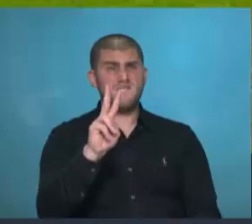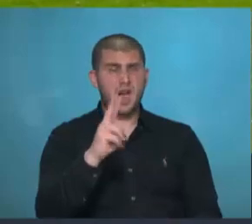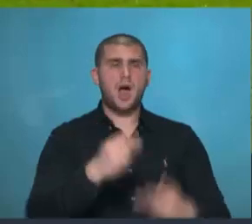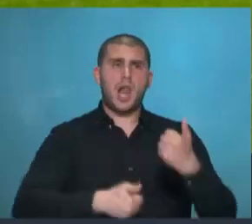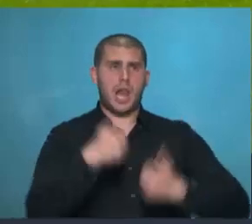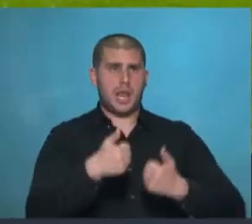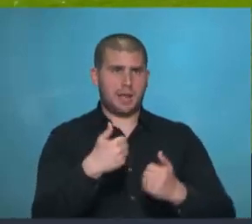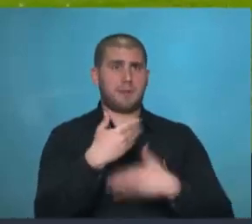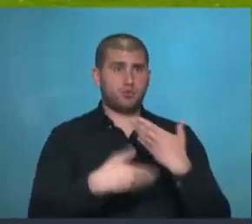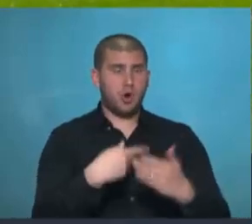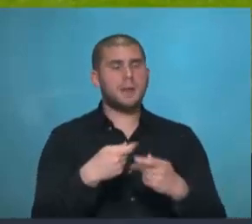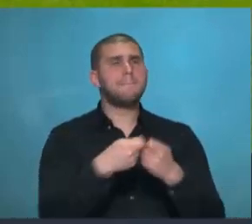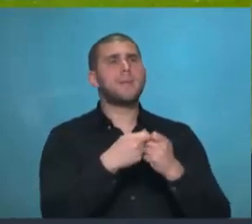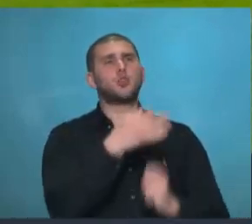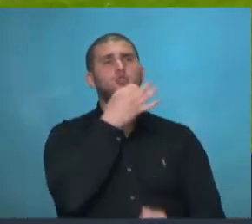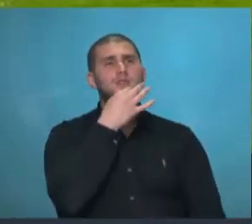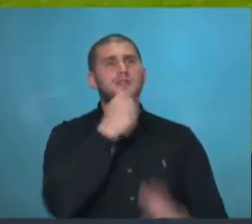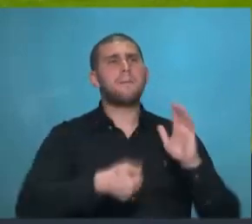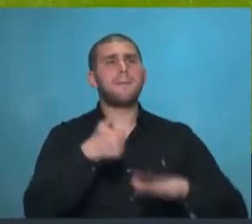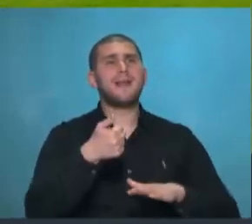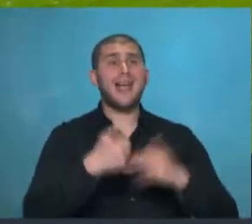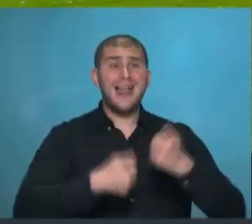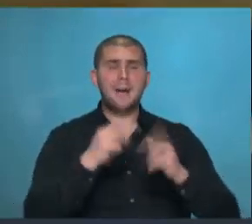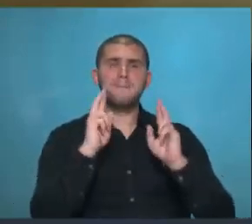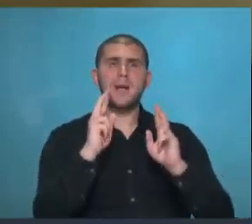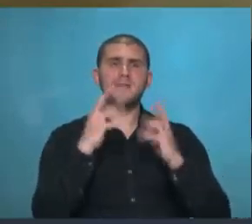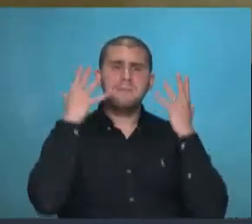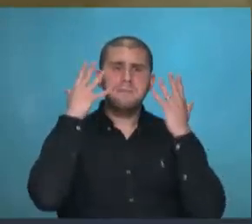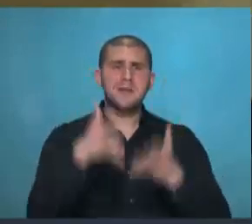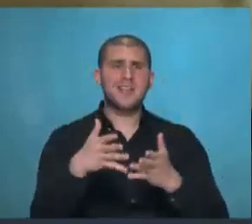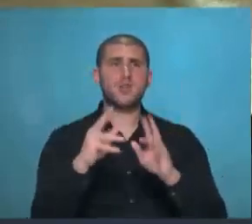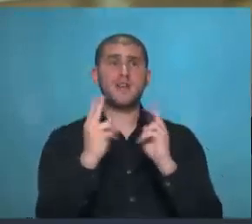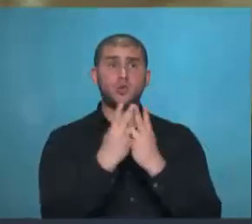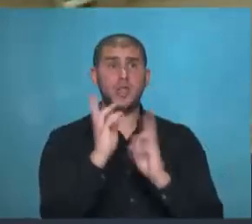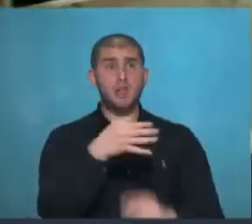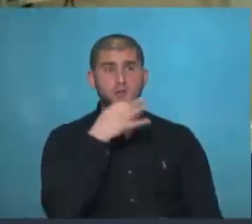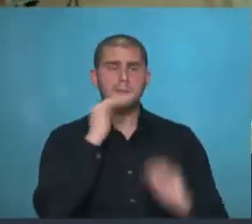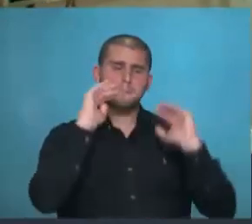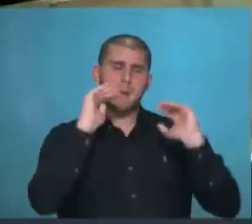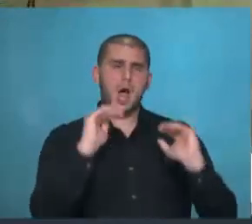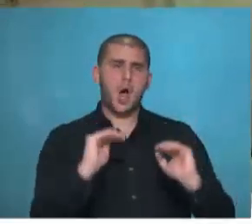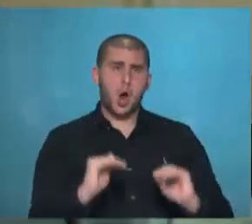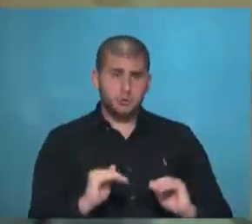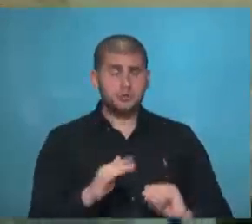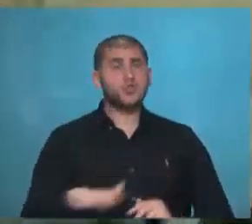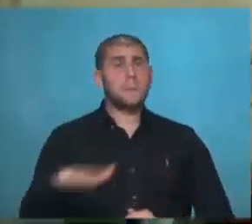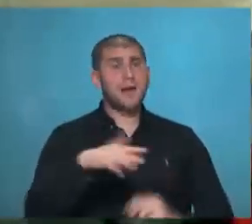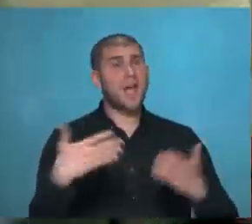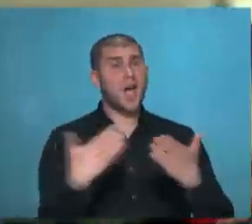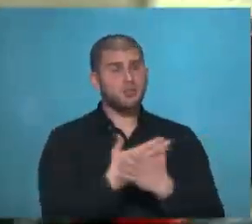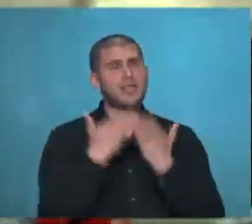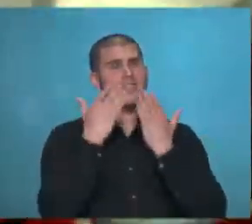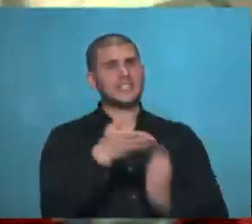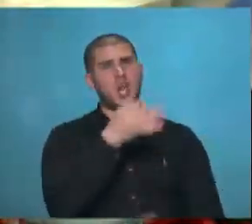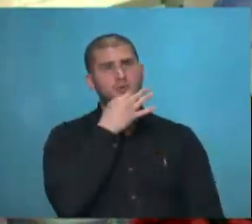במרץ. באיגוד השופטים ובמנהלת הליגה מקווים שהמתקפות מצד הקבוצות על השופטים יתמתנו, ושהמערכת החדשה תעזור